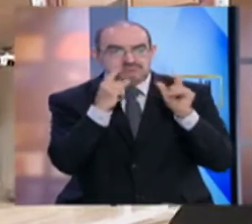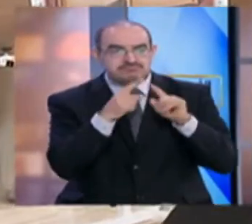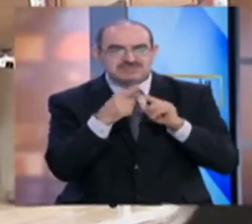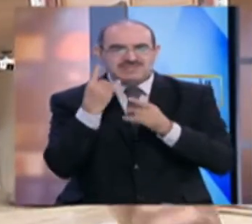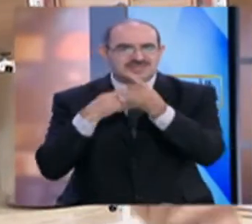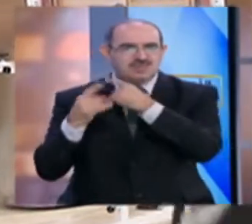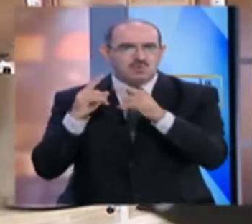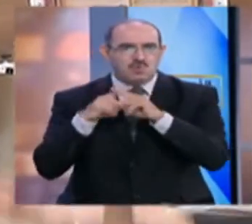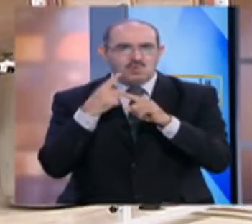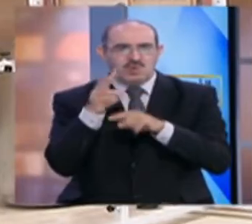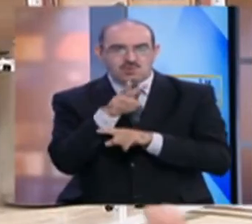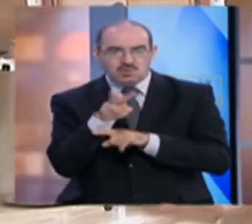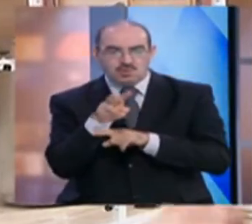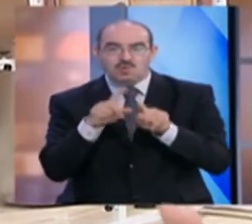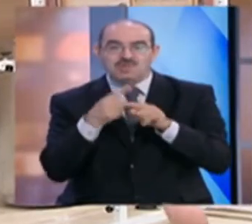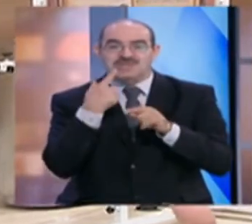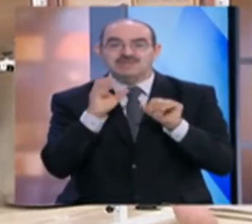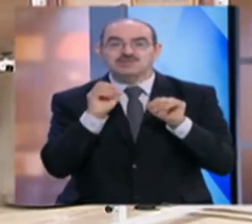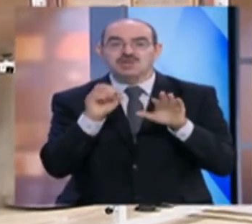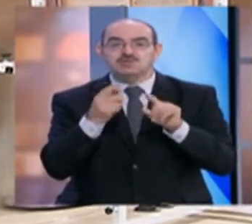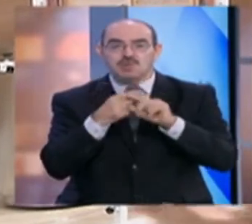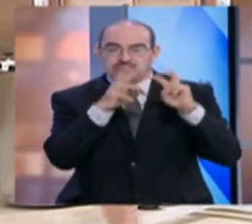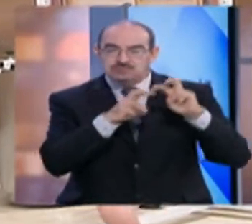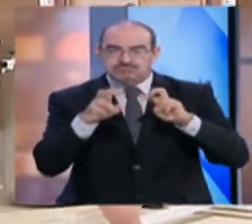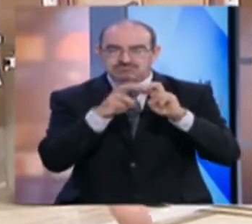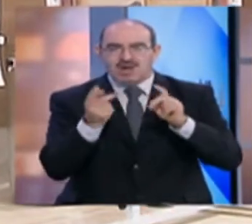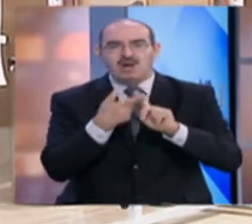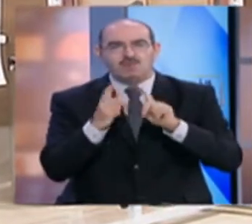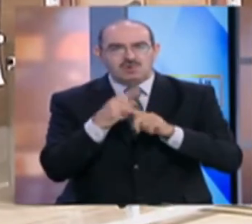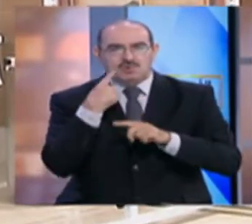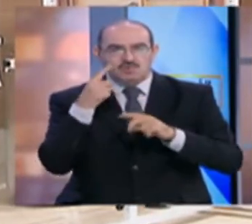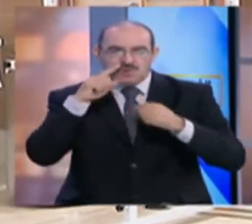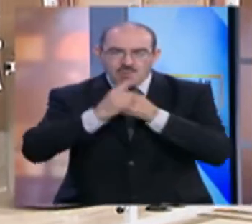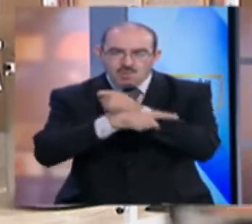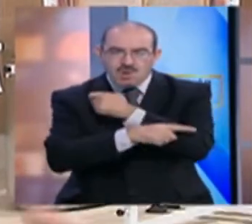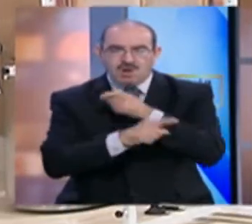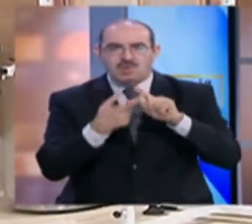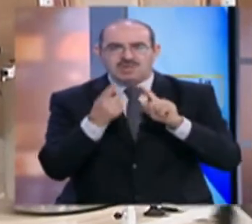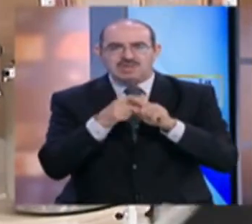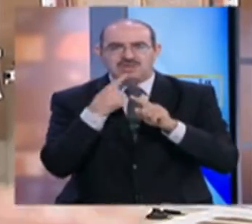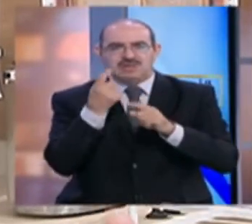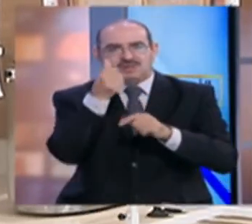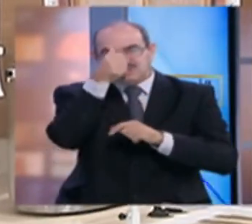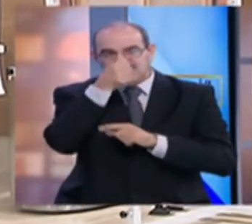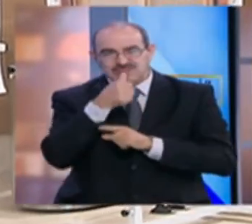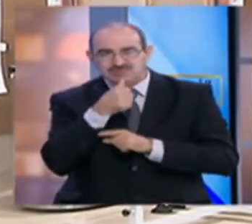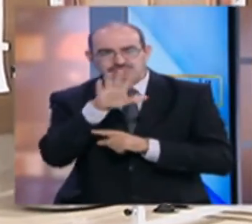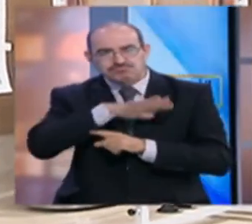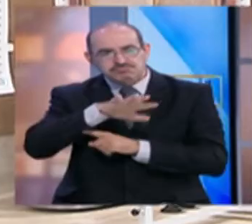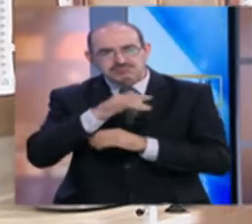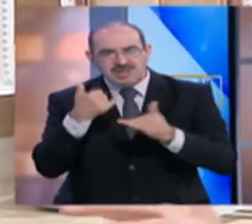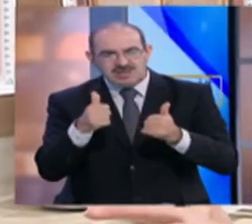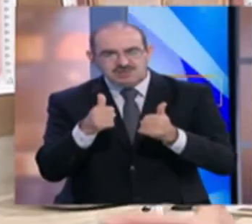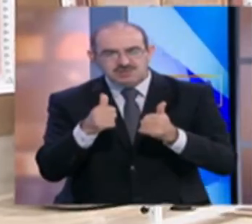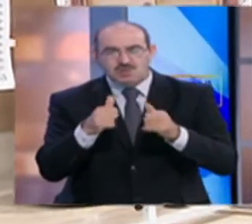للبلدين، وللباحثين أيضا بإجراء بحوث معمقة حول المواقع الأثرية الموجودة